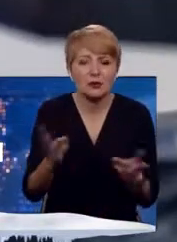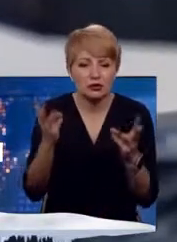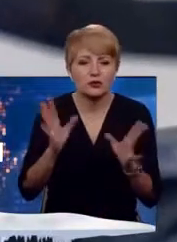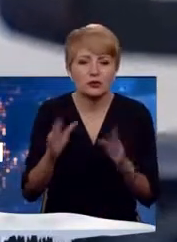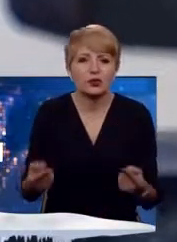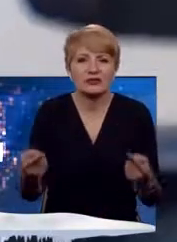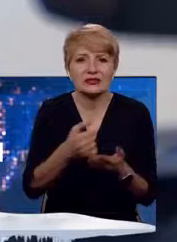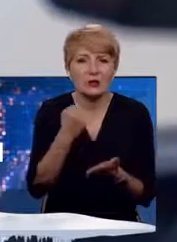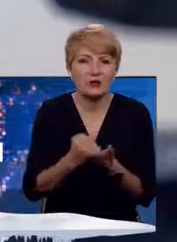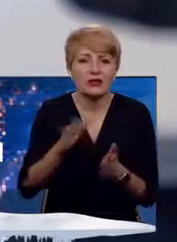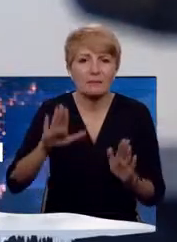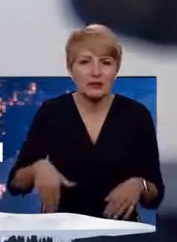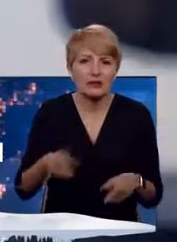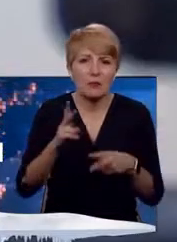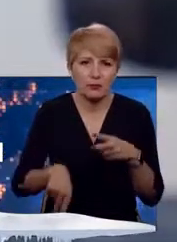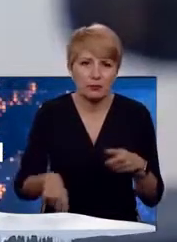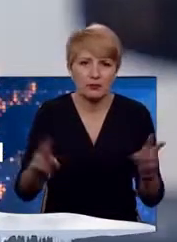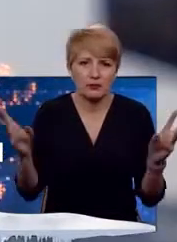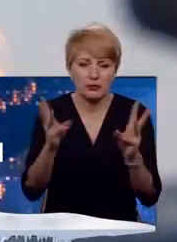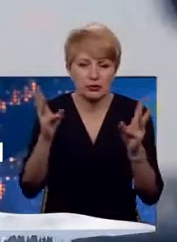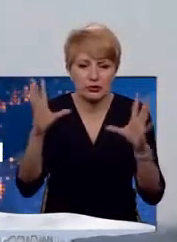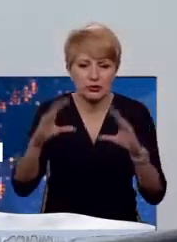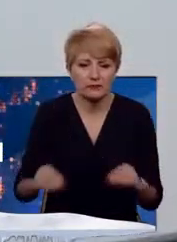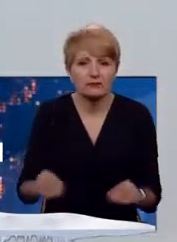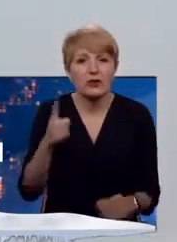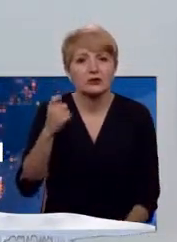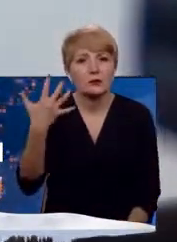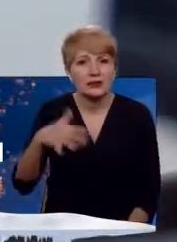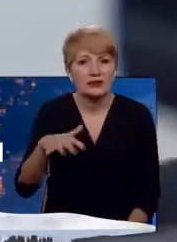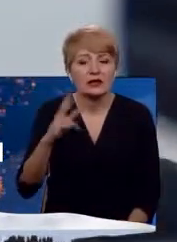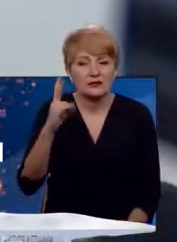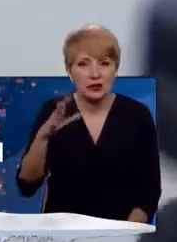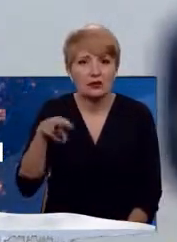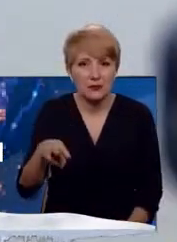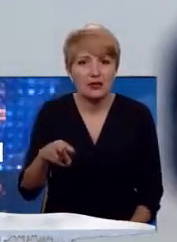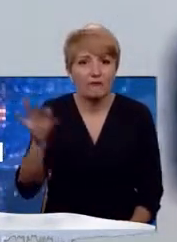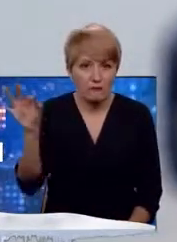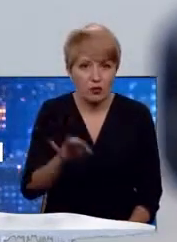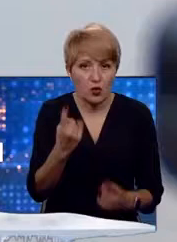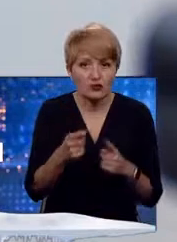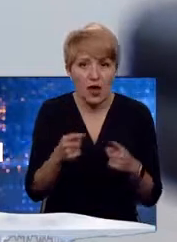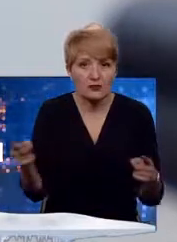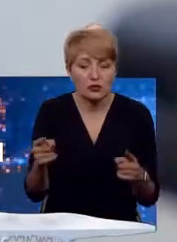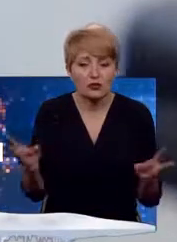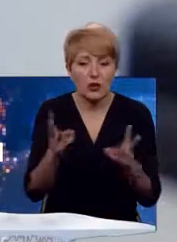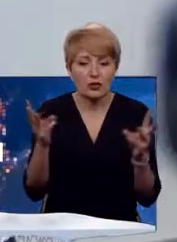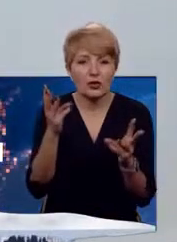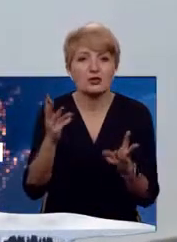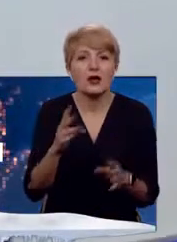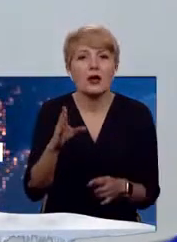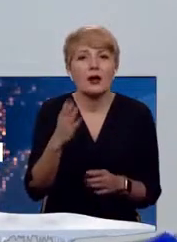встановлюватися після повної ліквідації пожежі. А 150 квадратних метрів одночасно загорілося? На момент прибуття перших